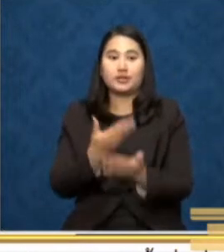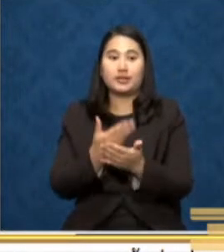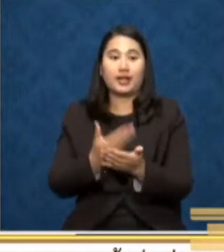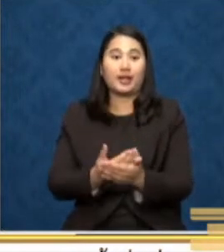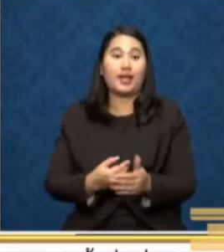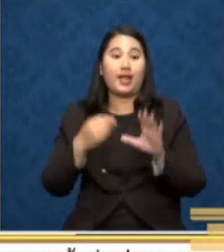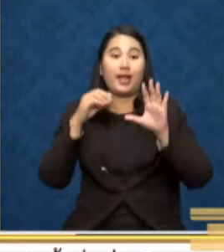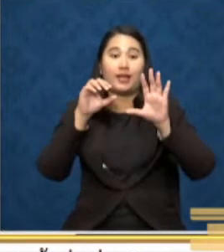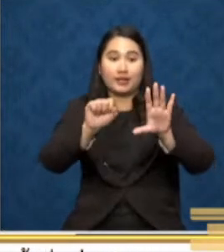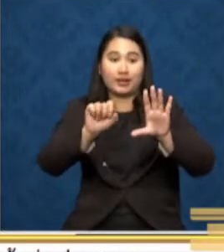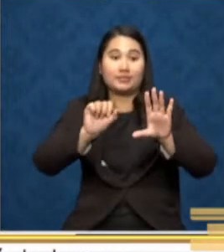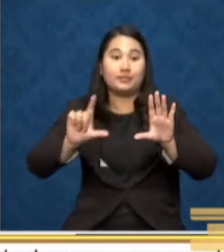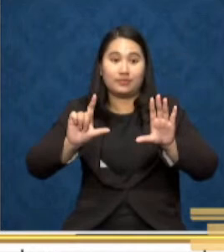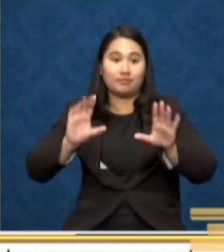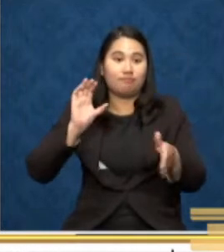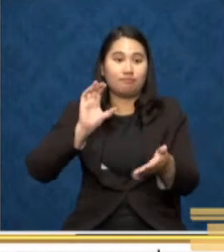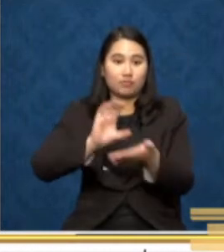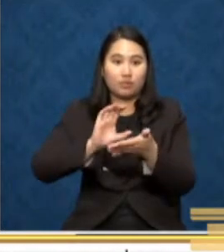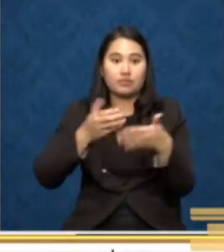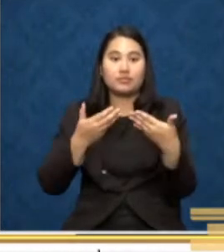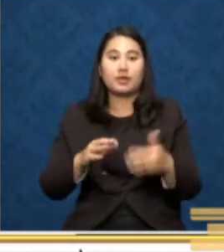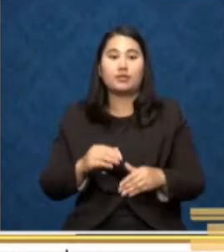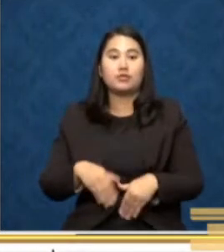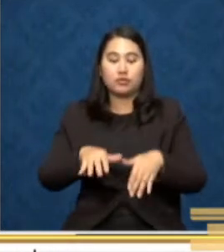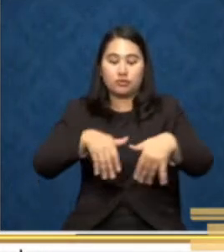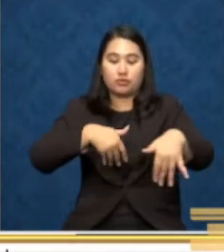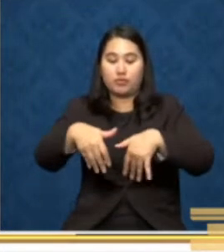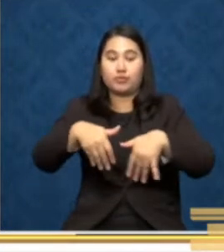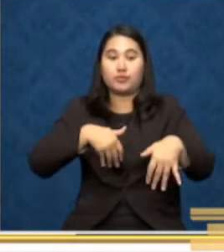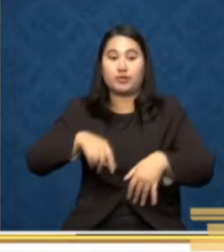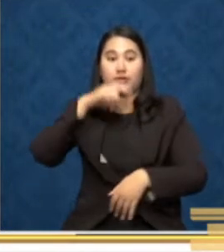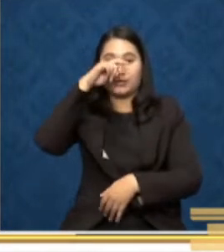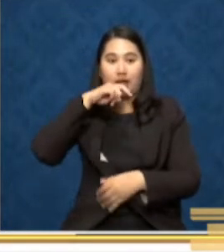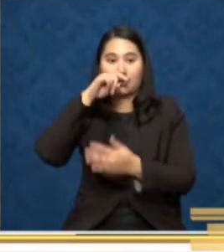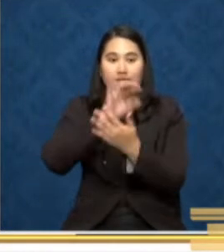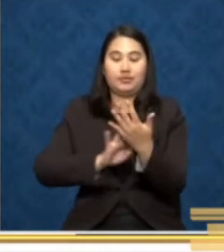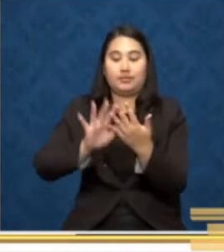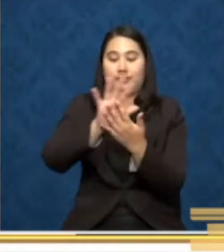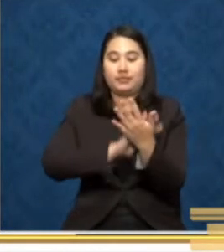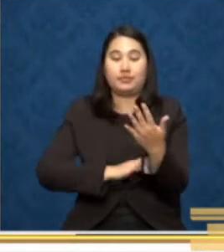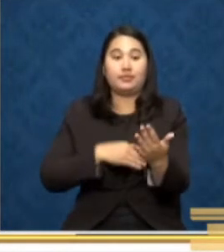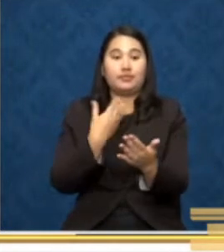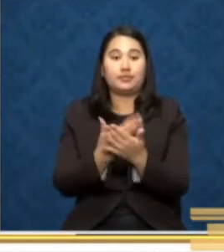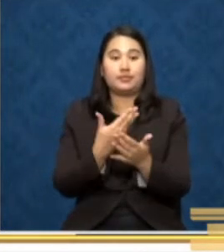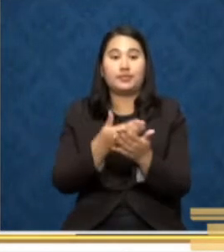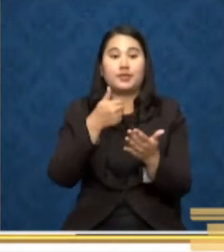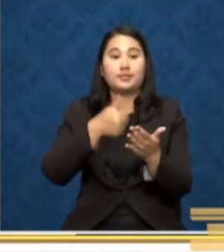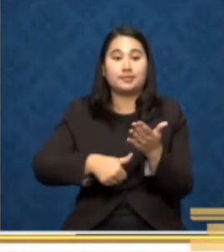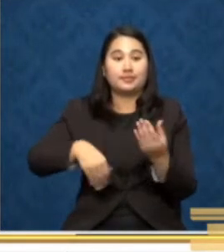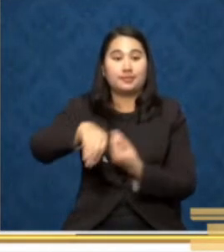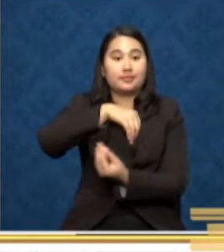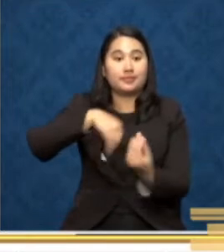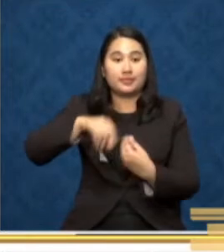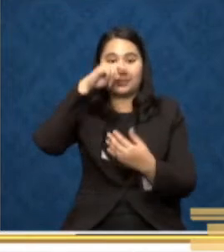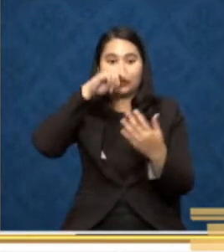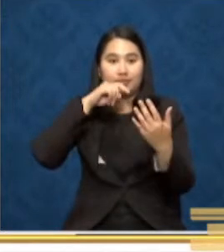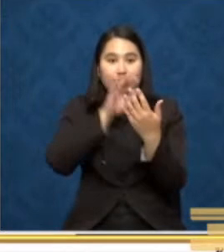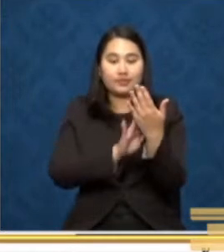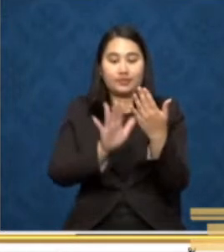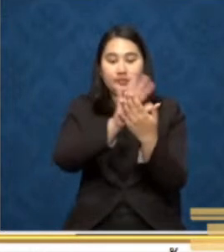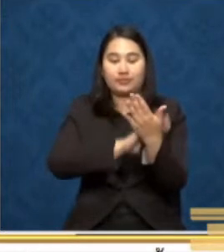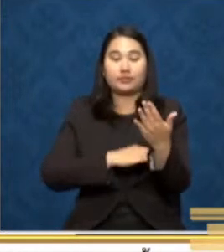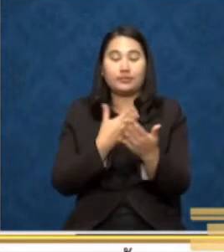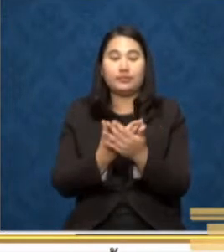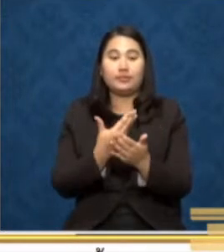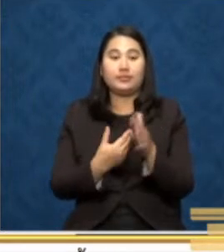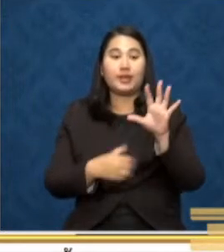500,000 กว่าล้านบาทที่ลงไปแล้วเนี่ยเป็นเงินของพี่น้องประชาชนเป็นเงินเม็ดเงินที่มาจากภาษีกรพี่น้องประชาชนทั้งประเทศ 500,000 กว่